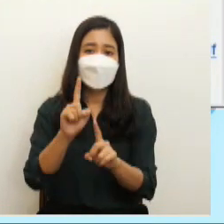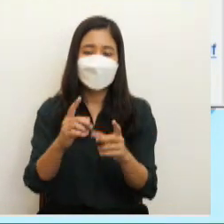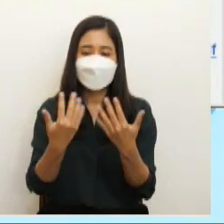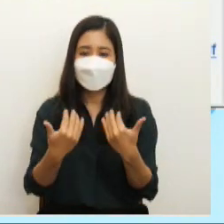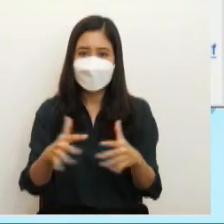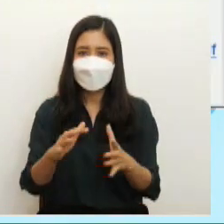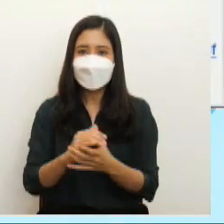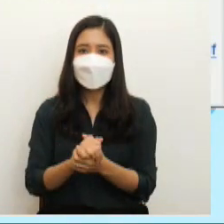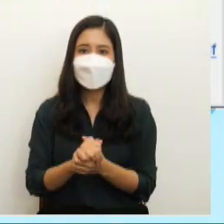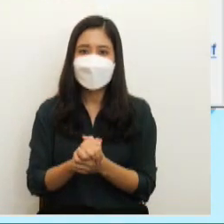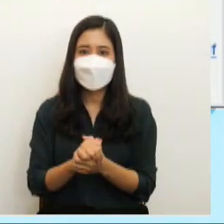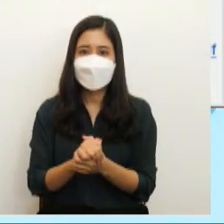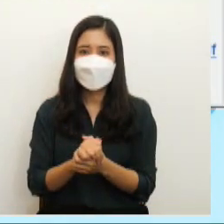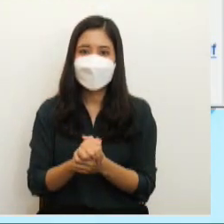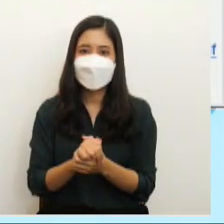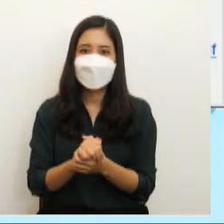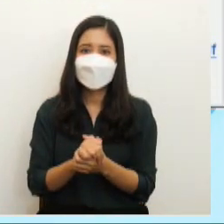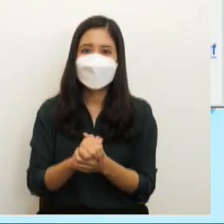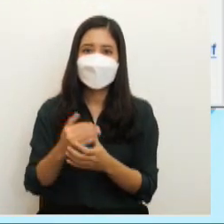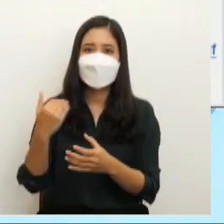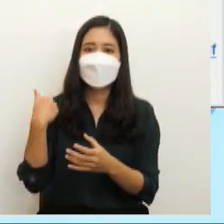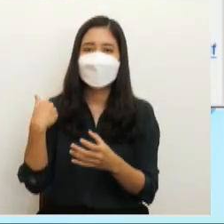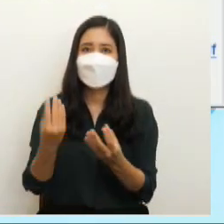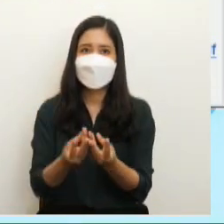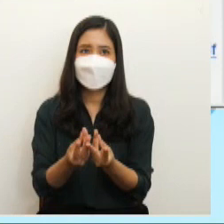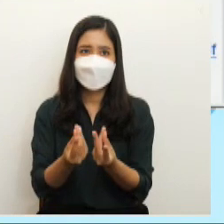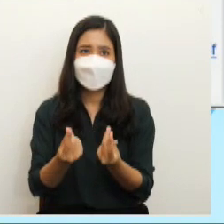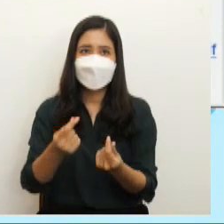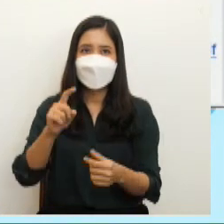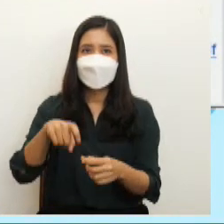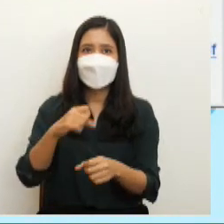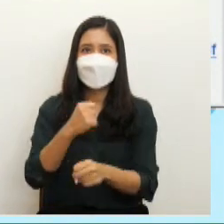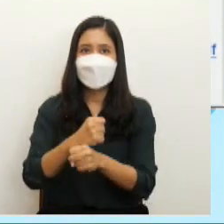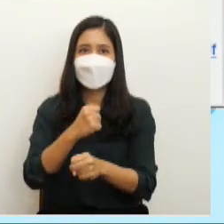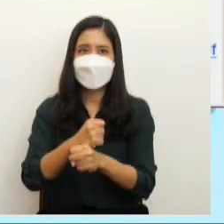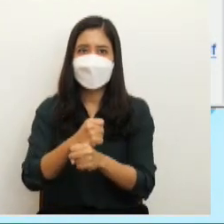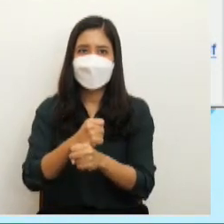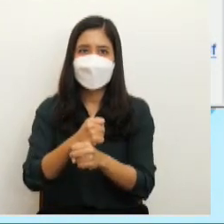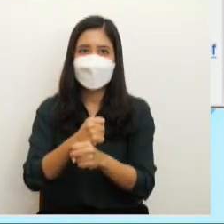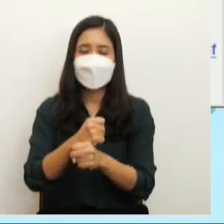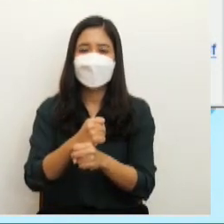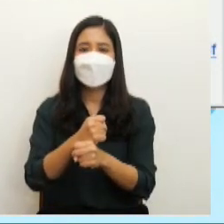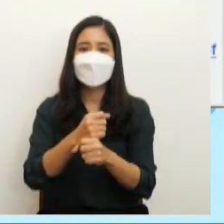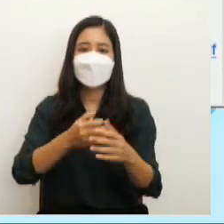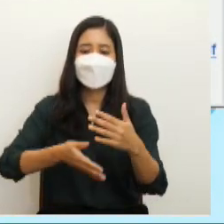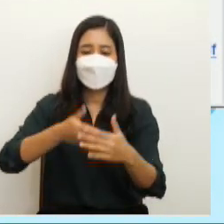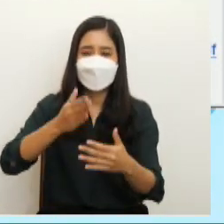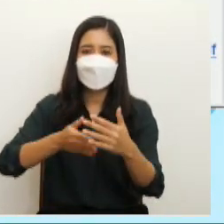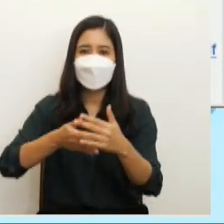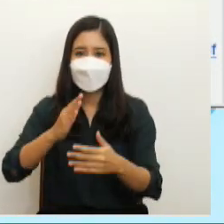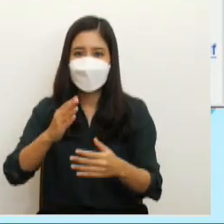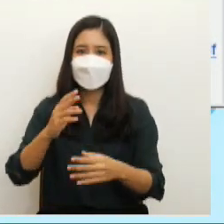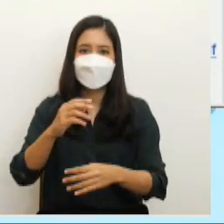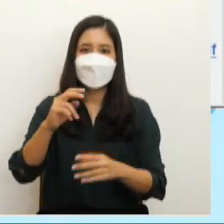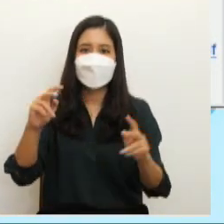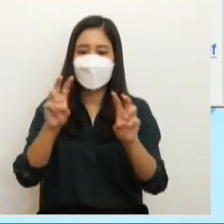แลในพื้นที่เป็นเรื่องจำเป็นครับคนที่เข้าการคัดกรองสวมหน้ากากอนามัยล้างมือสะอ